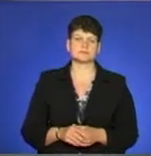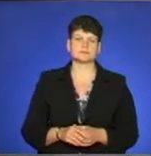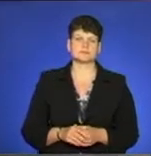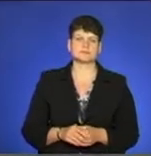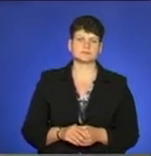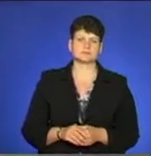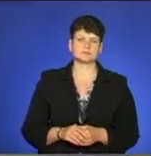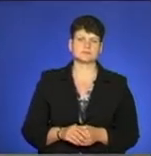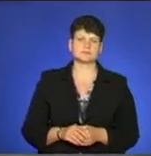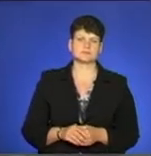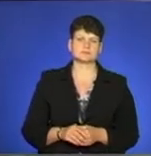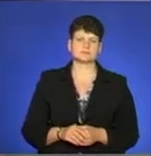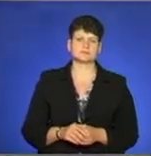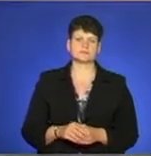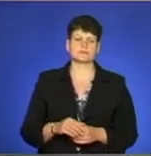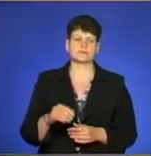Через